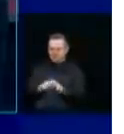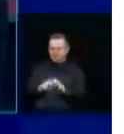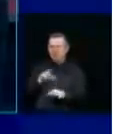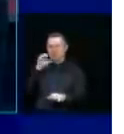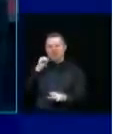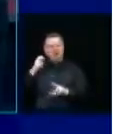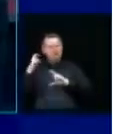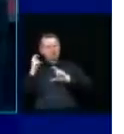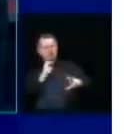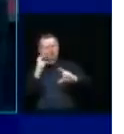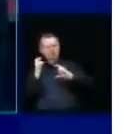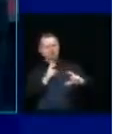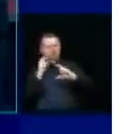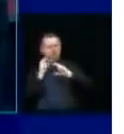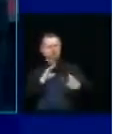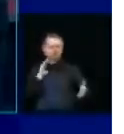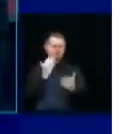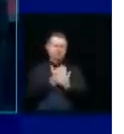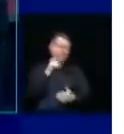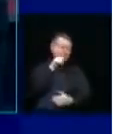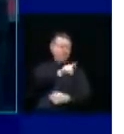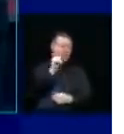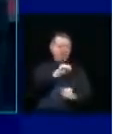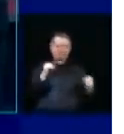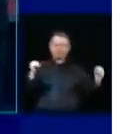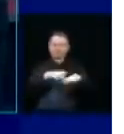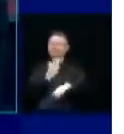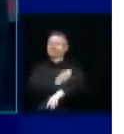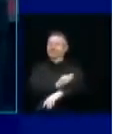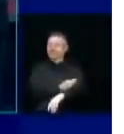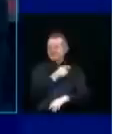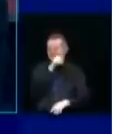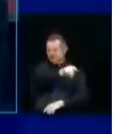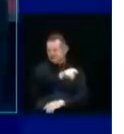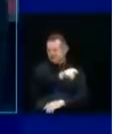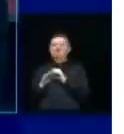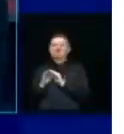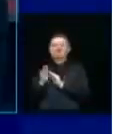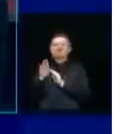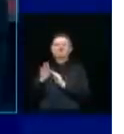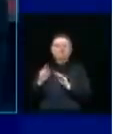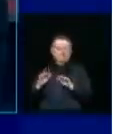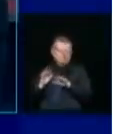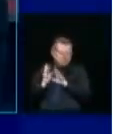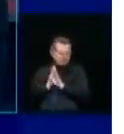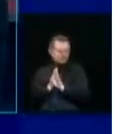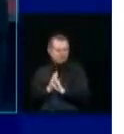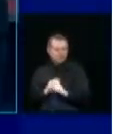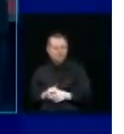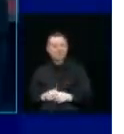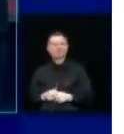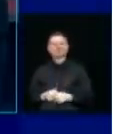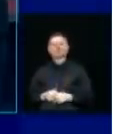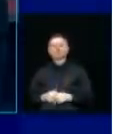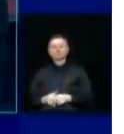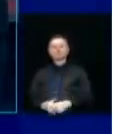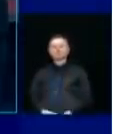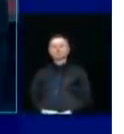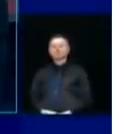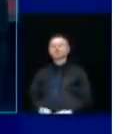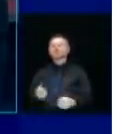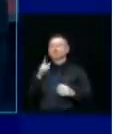организовать, куда они отвезут учеников от 16 и выше. В какое место, где делают прививки. Посадить их в автобус, говорит